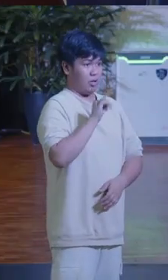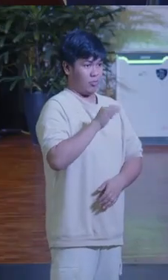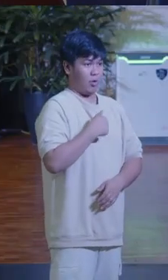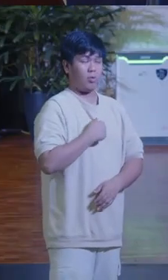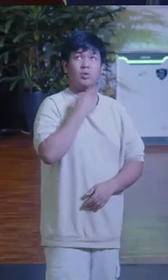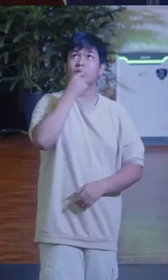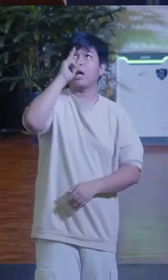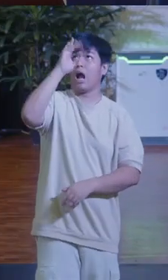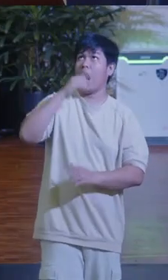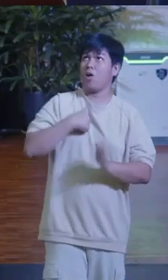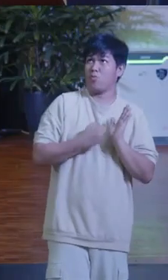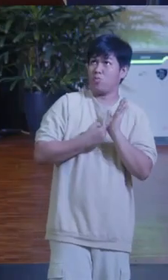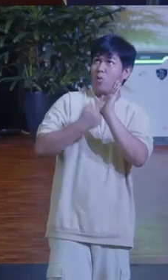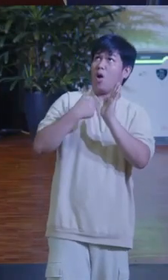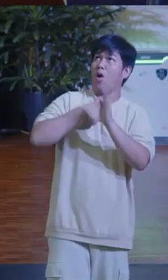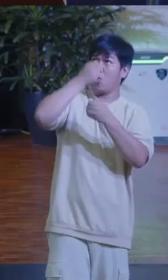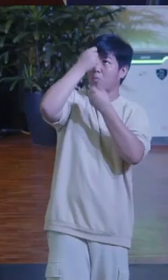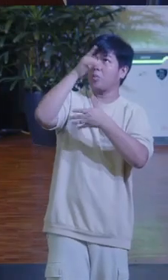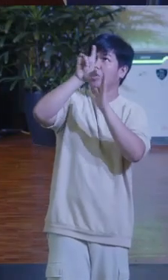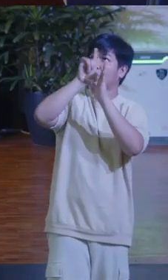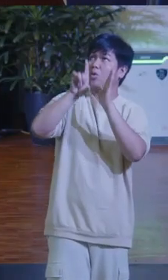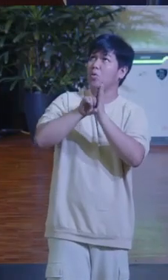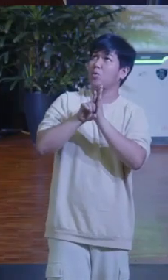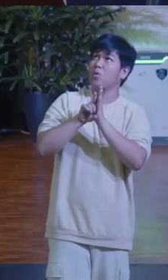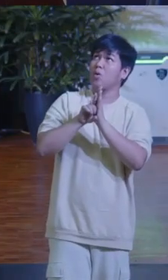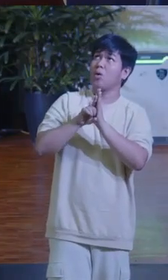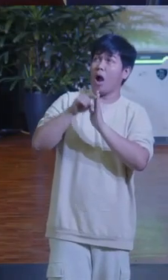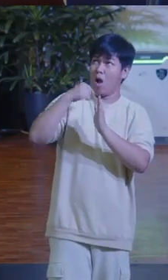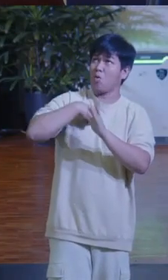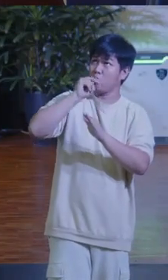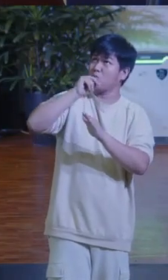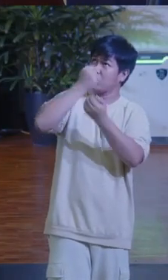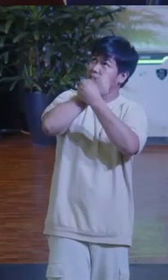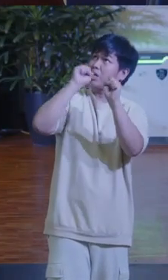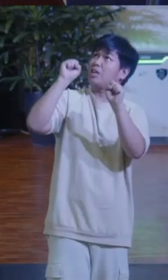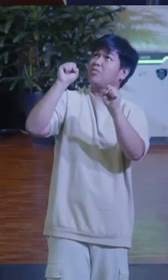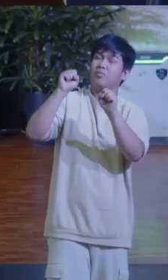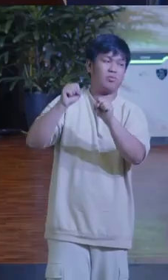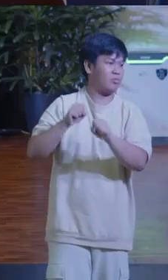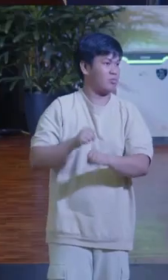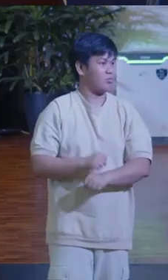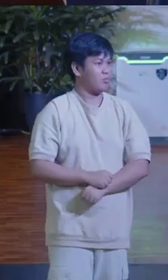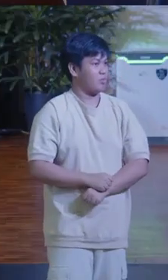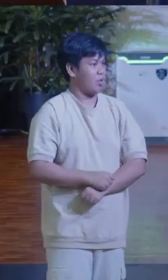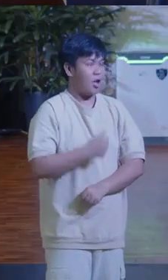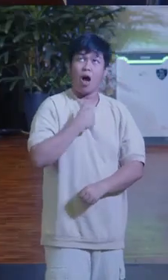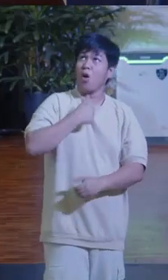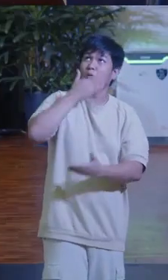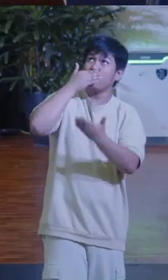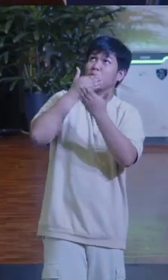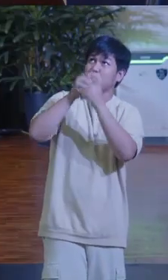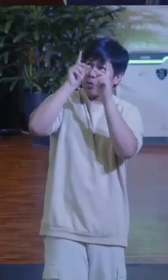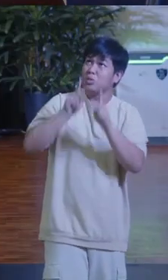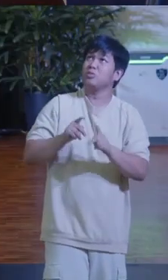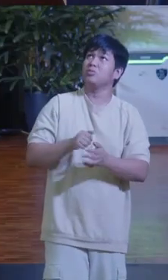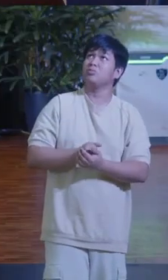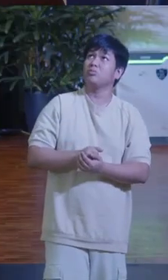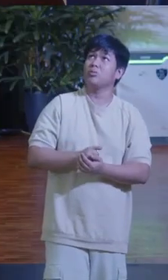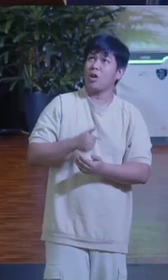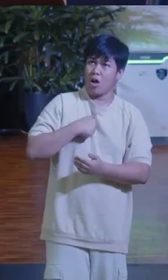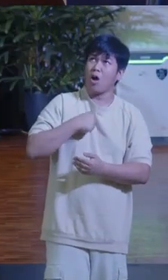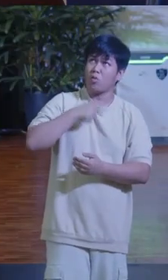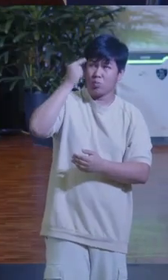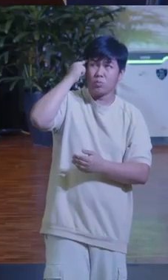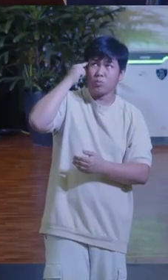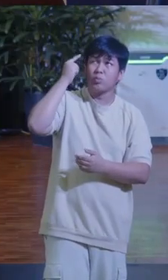gawin para ako'y maligtas, datapwat, kontrolado ko kung saan ako pupunta pagkatapos kong